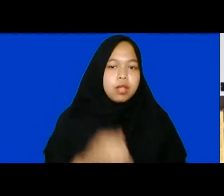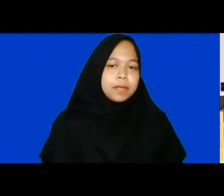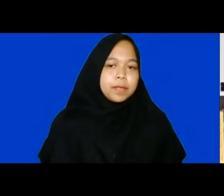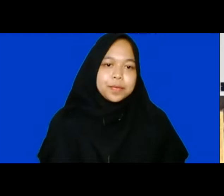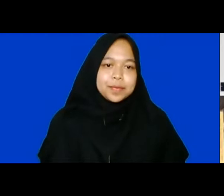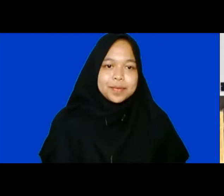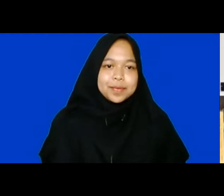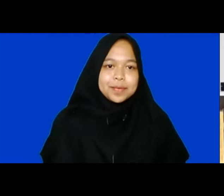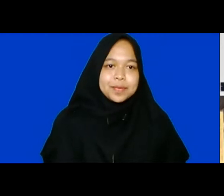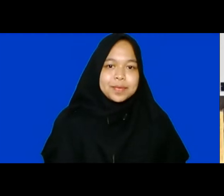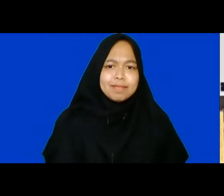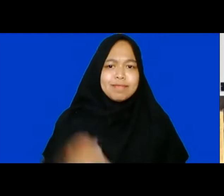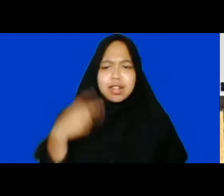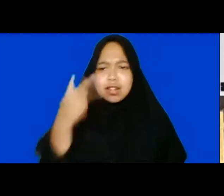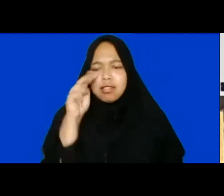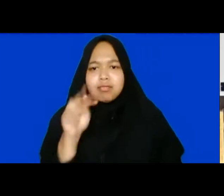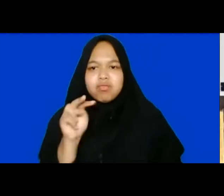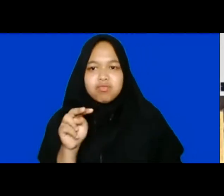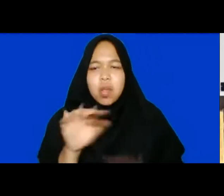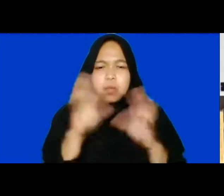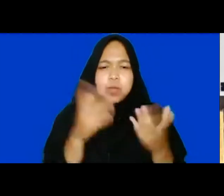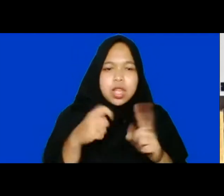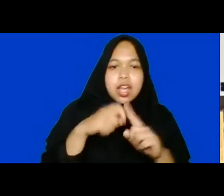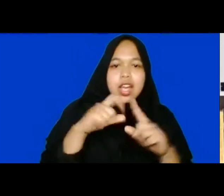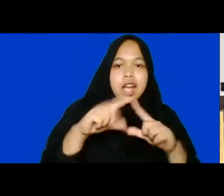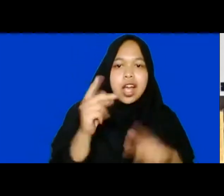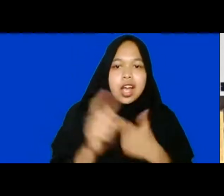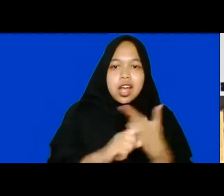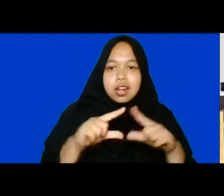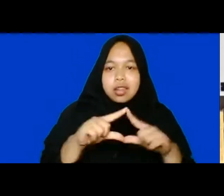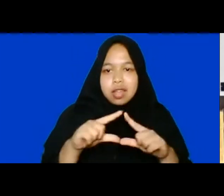juga karya-karyanya terkait dengan karya yang berbahan kulit itu luar biasa.